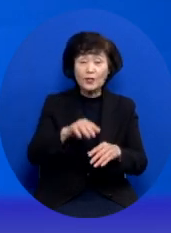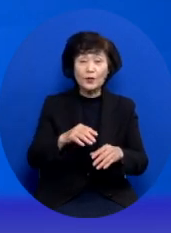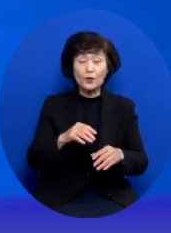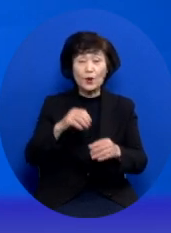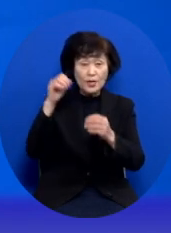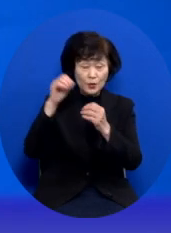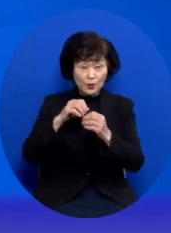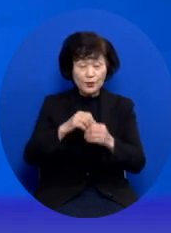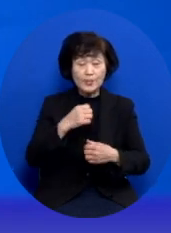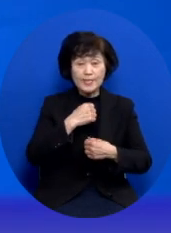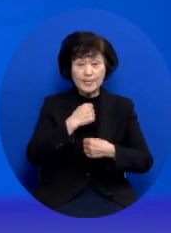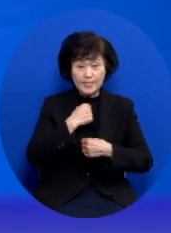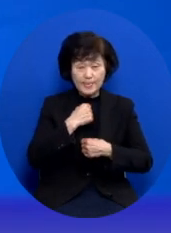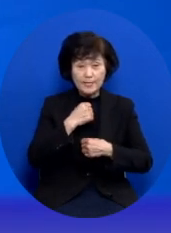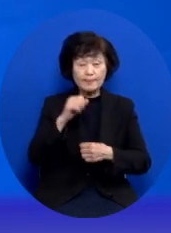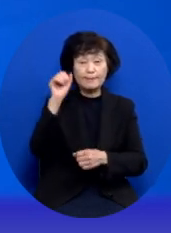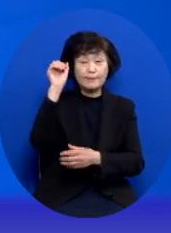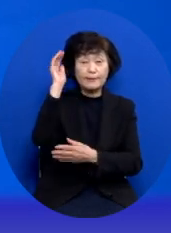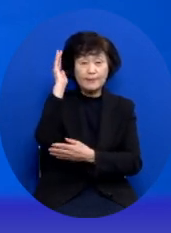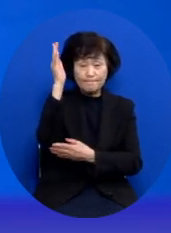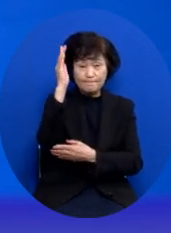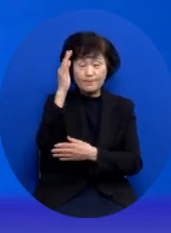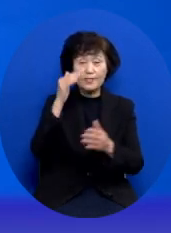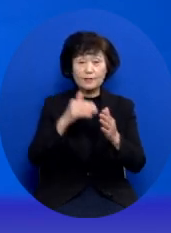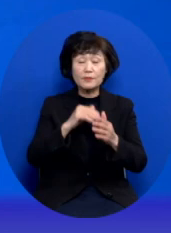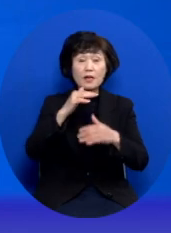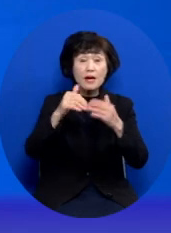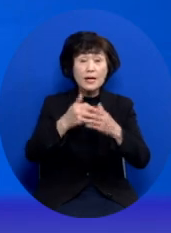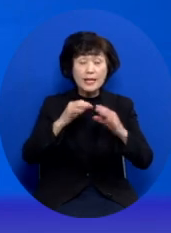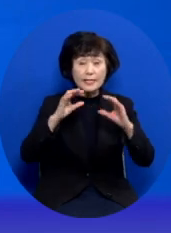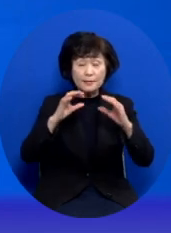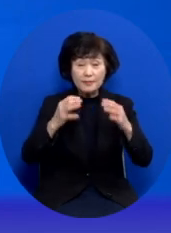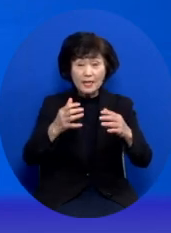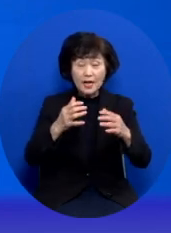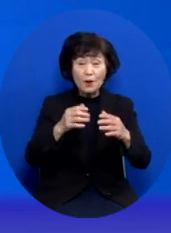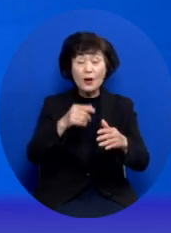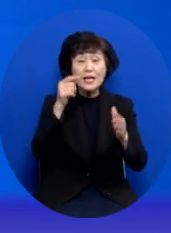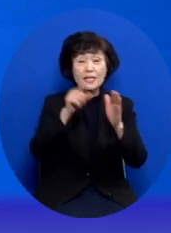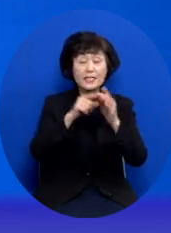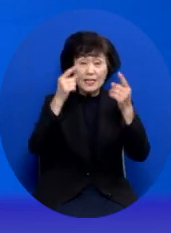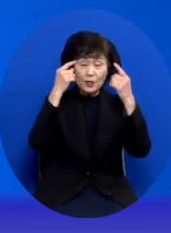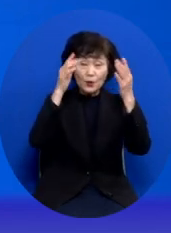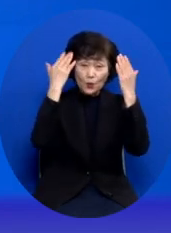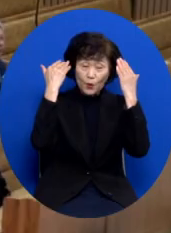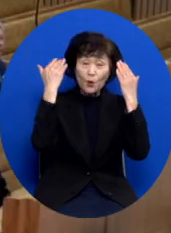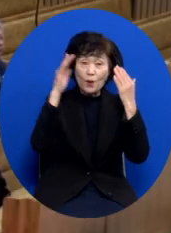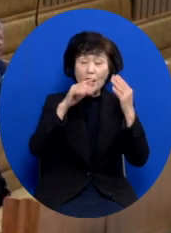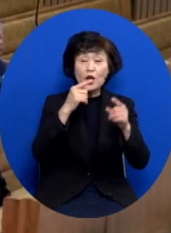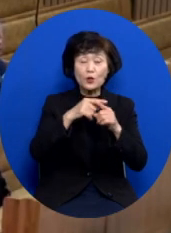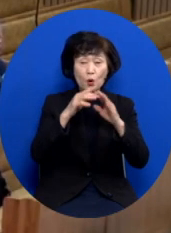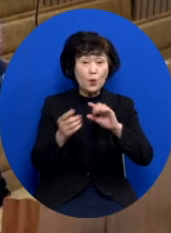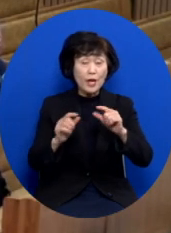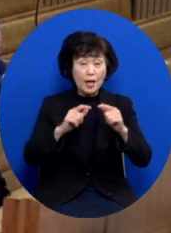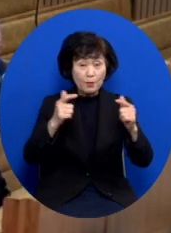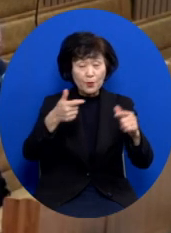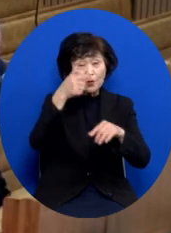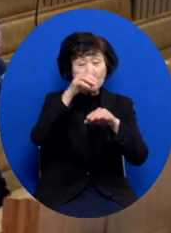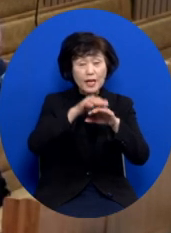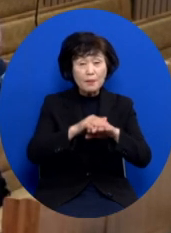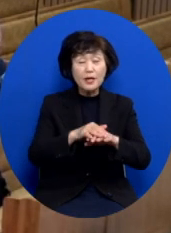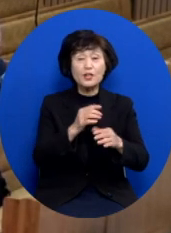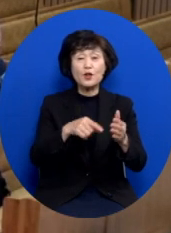다짐했습니다 또한 하나님의 나라 기호 위기와 환경 신학교와 교회부 예배 회복을 위해 합심으로